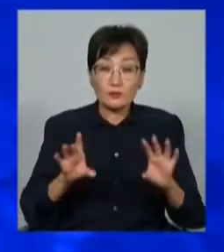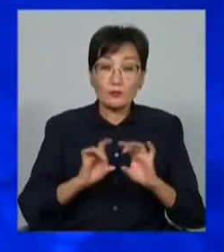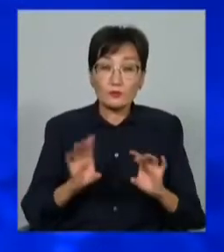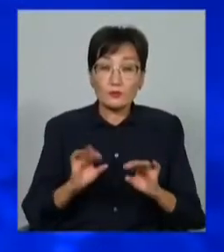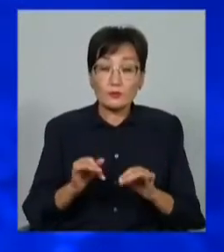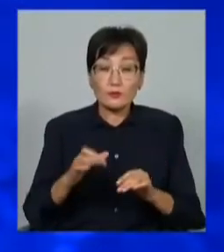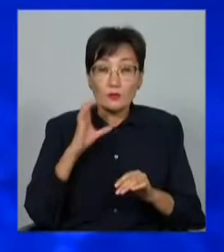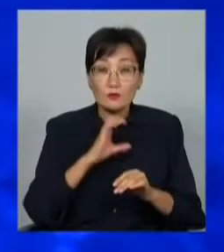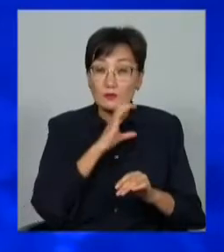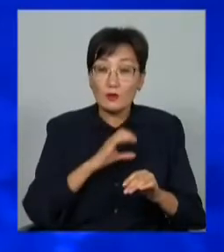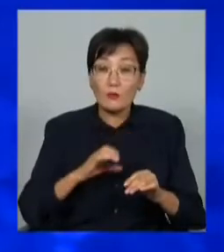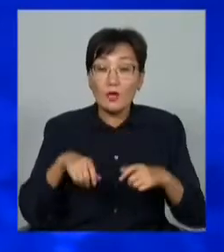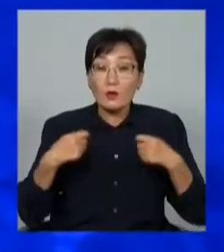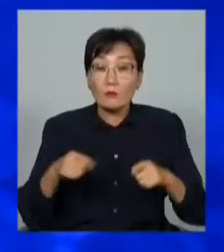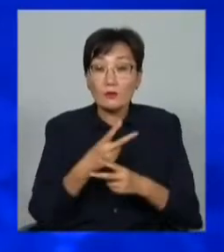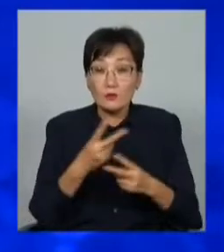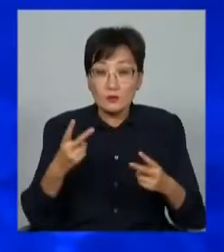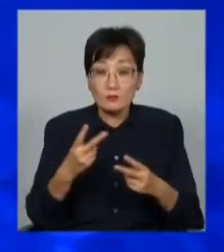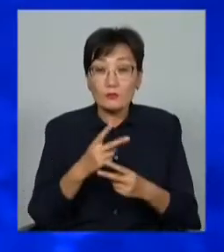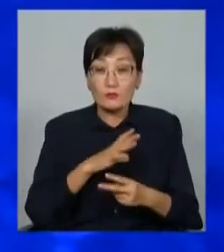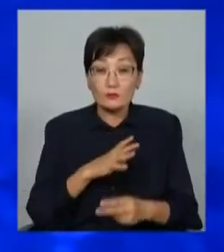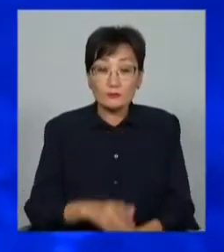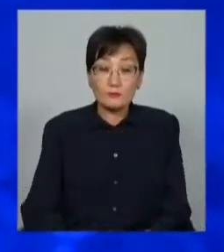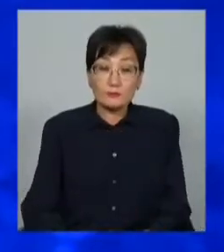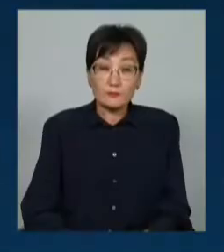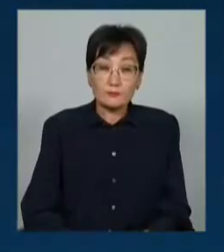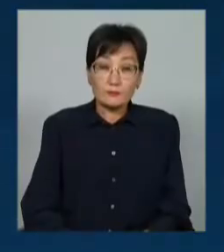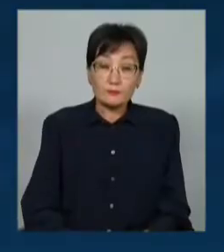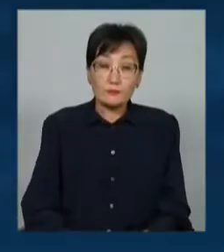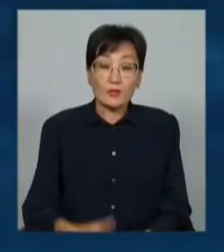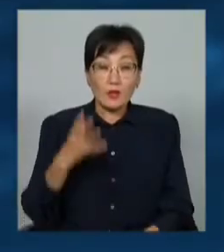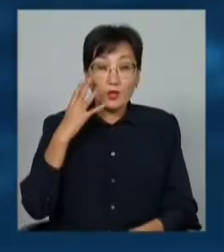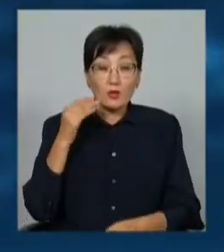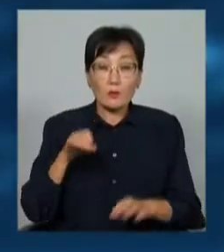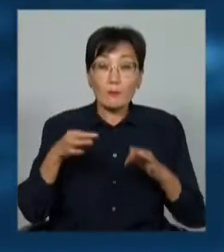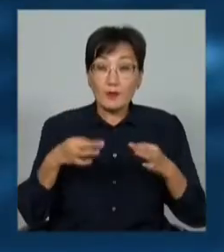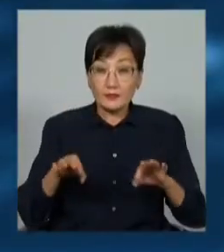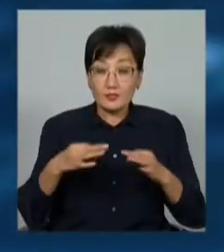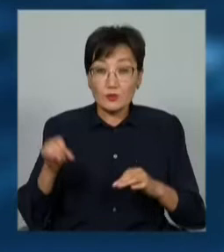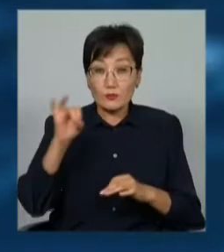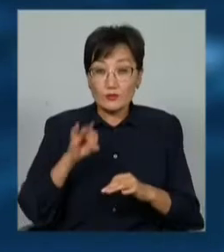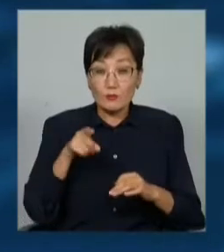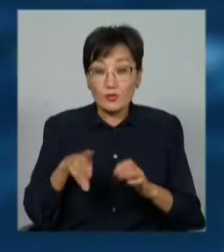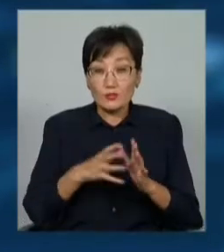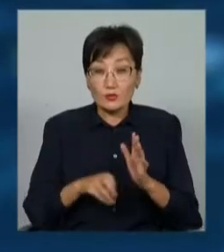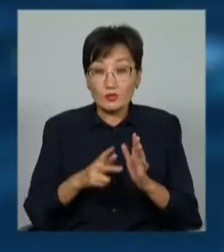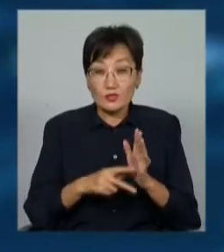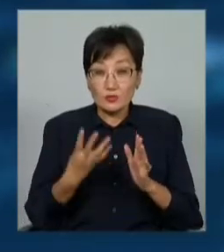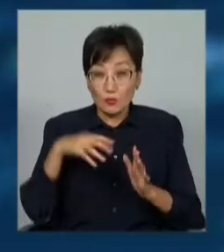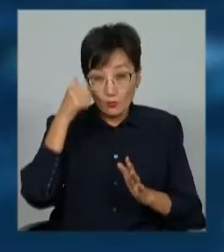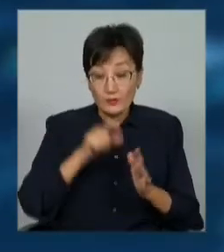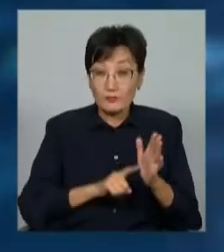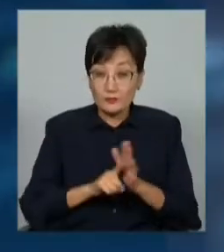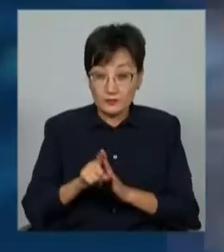Ноғай солтүстік айналма базарларының тарихына үңіліп қайтты. Алматы барақ халқасының тарихы 1984